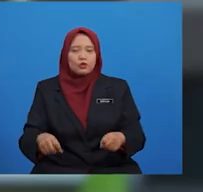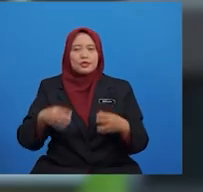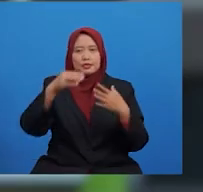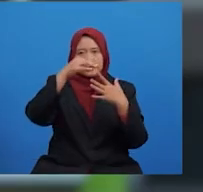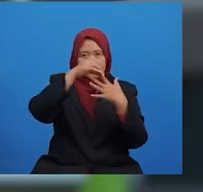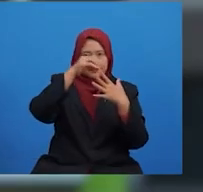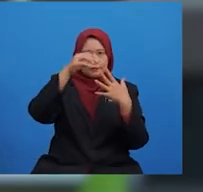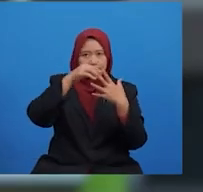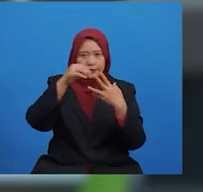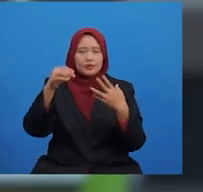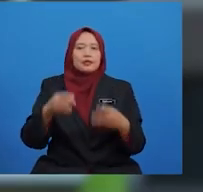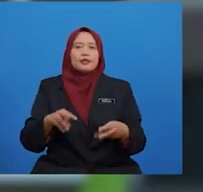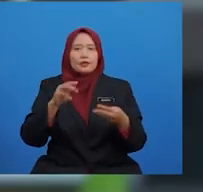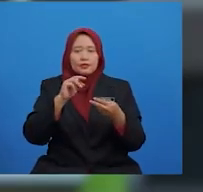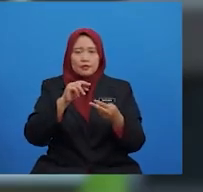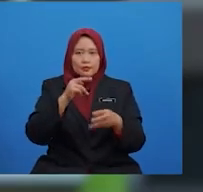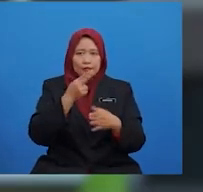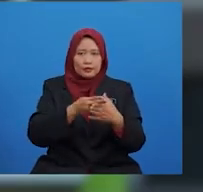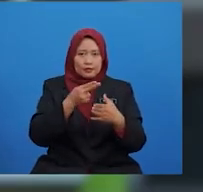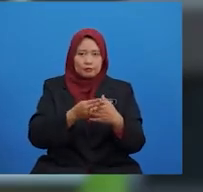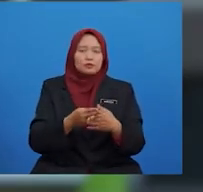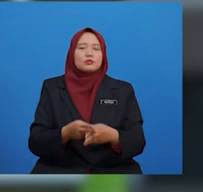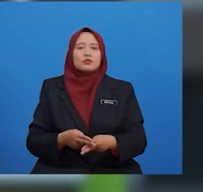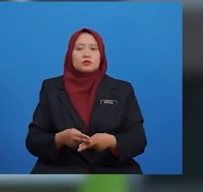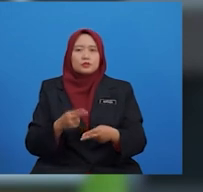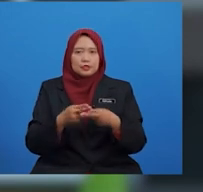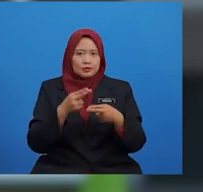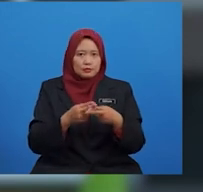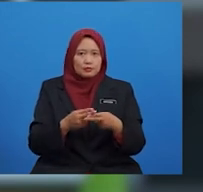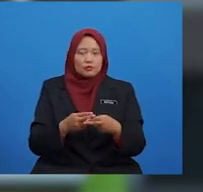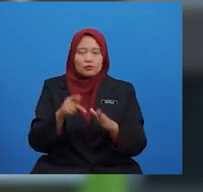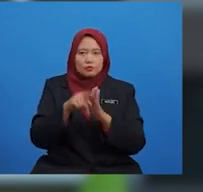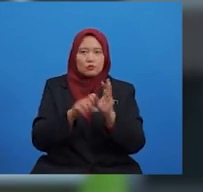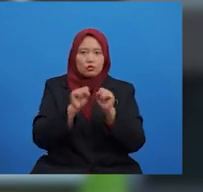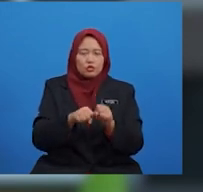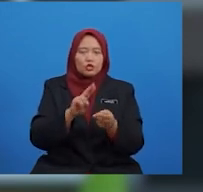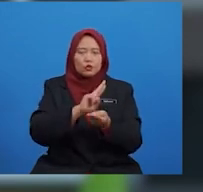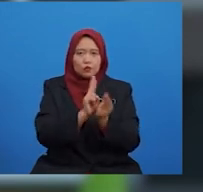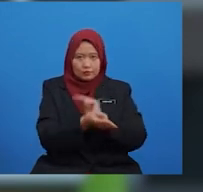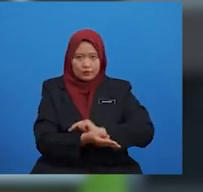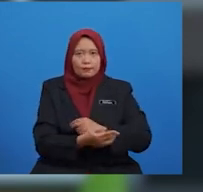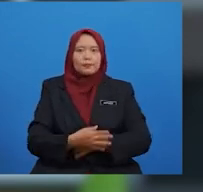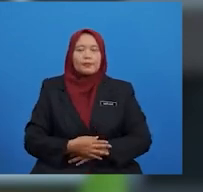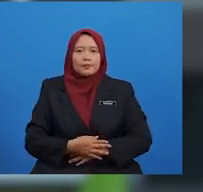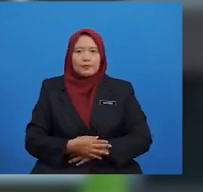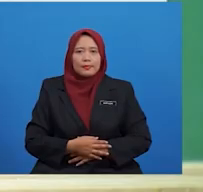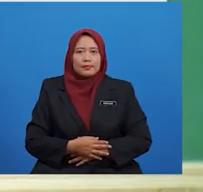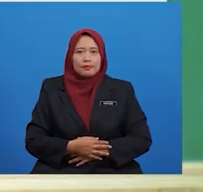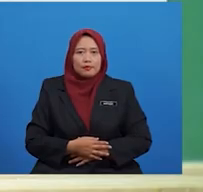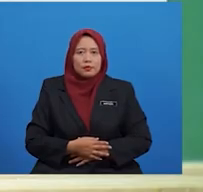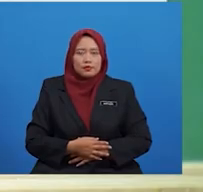Setelah melakukan pengisytiharan pemboleh ubah, nilai pemboleh ubah akan ditetapkan.